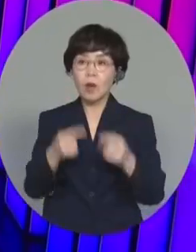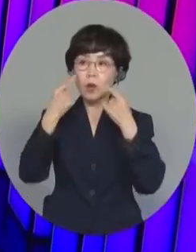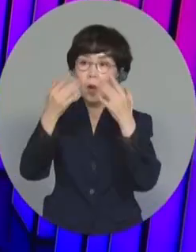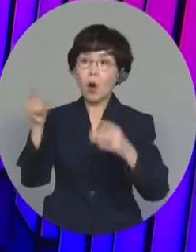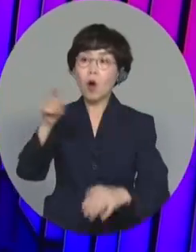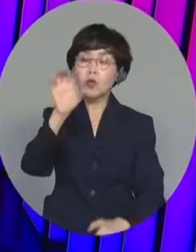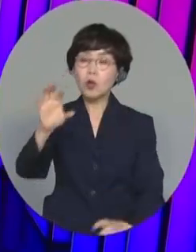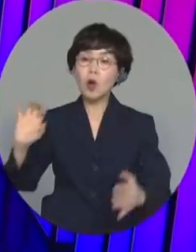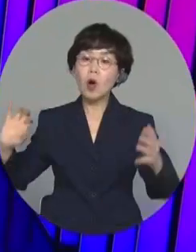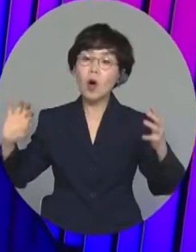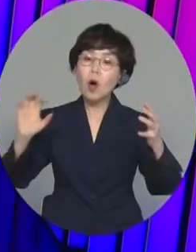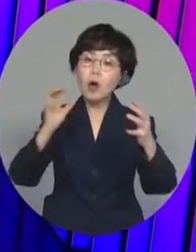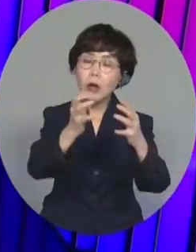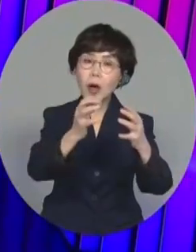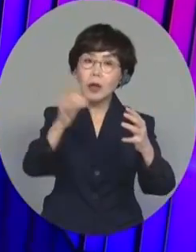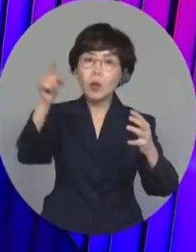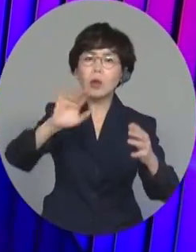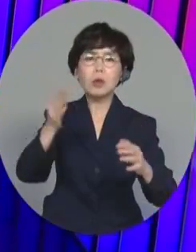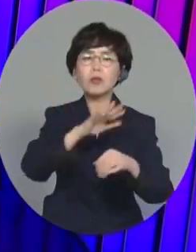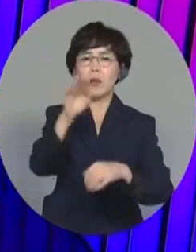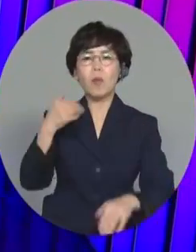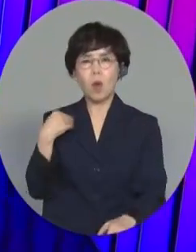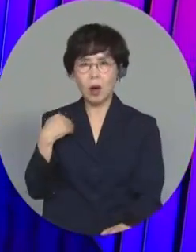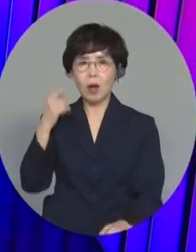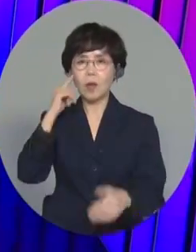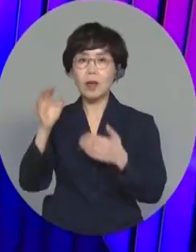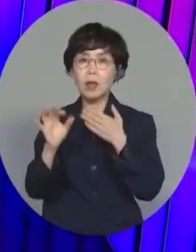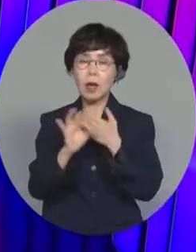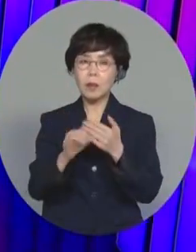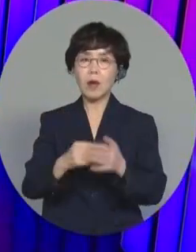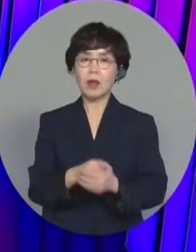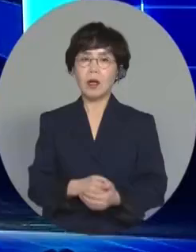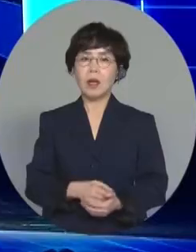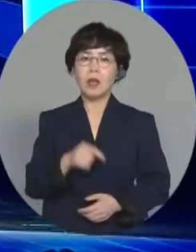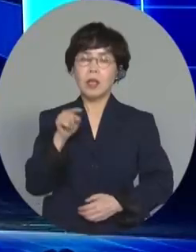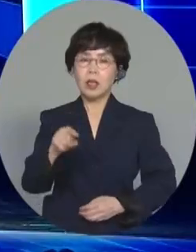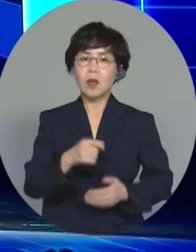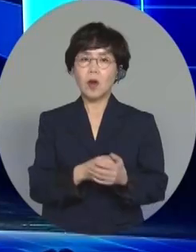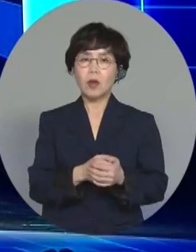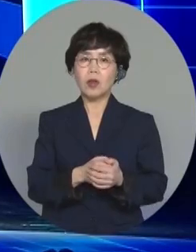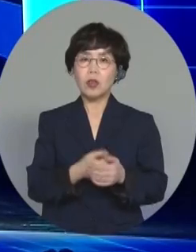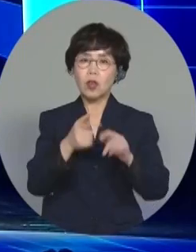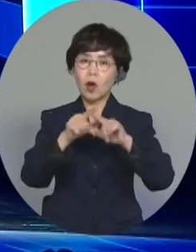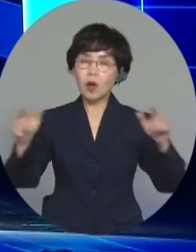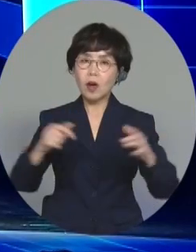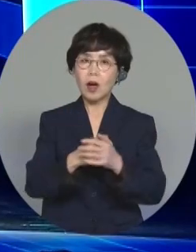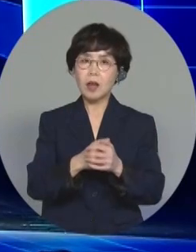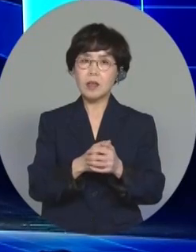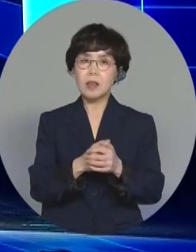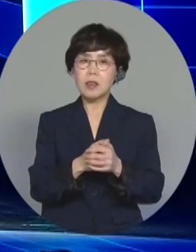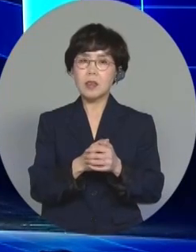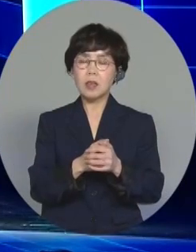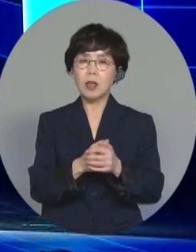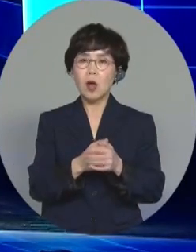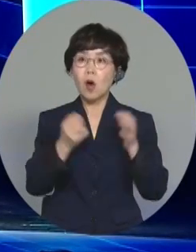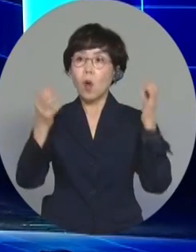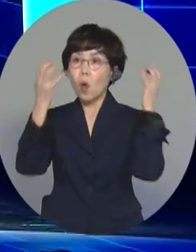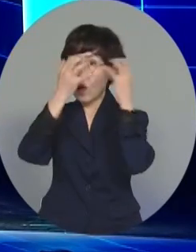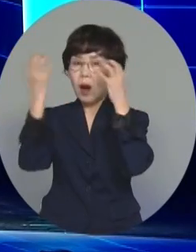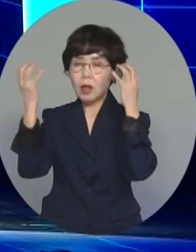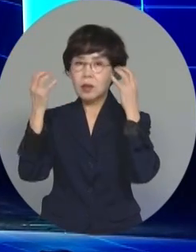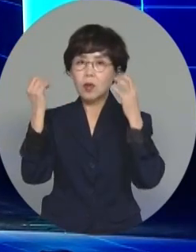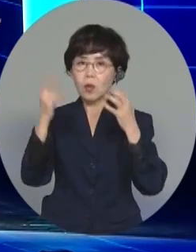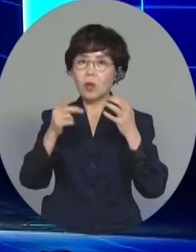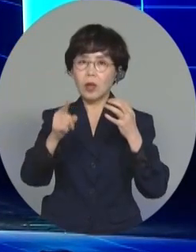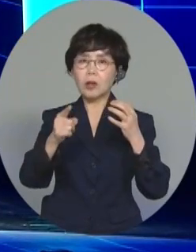어디로 상륙할지를 우리가 알 수가 없습니다. 왜냐하면 우리가 이것은 카이오틱한 혼란스러운 이벤트라고 부르는 것이기 때문입니다.